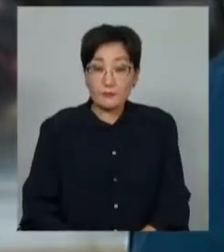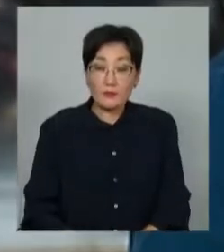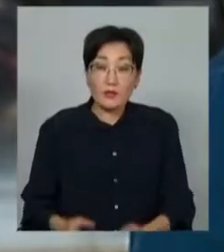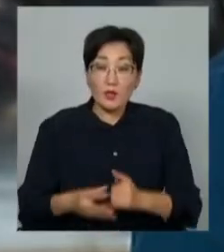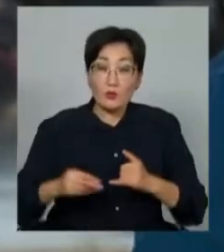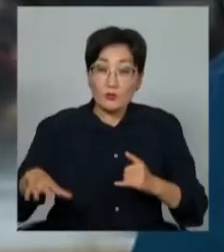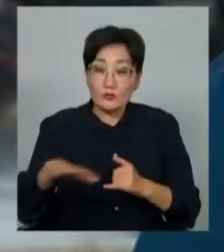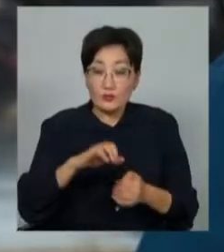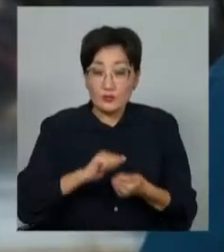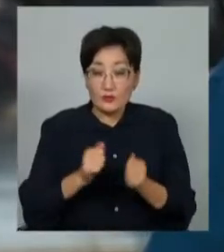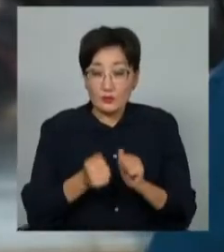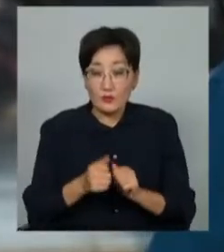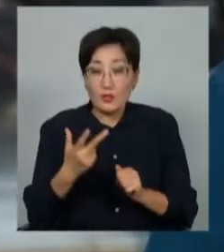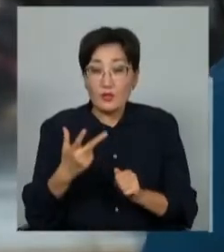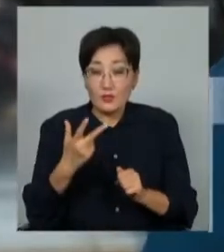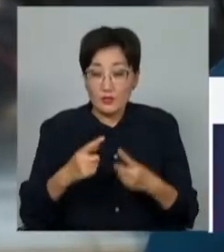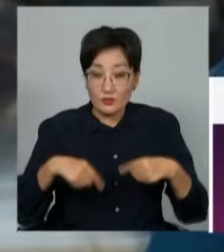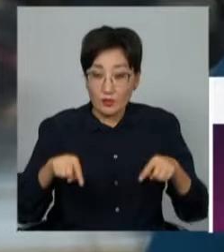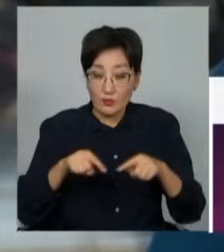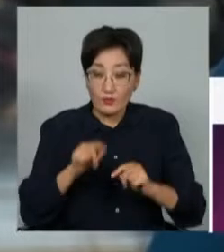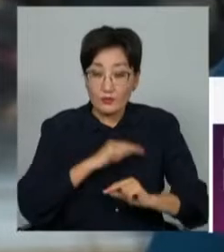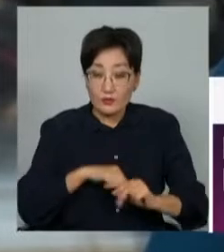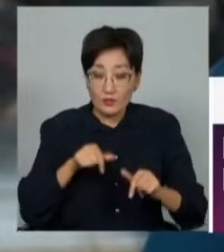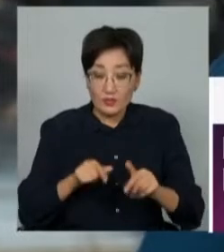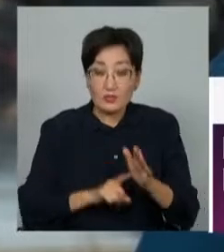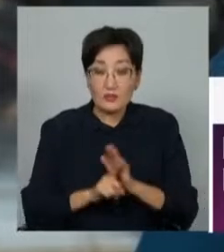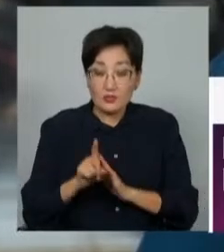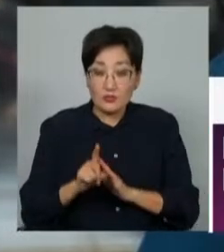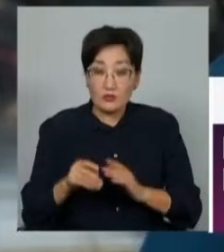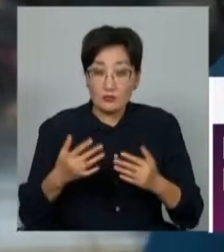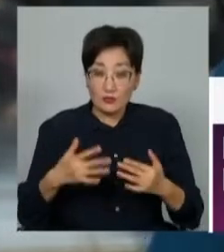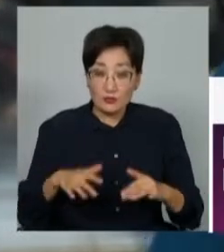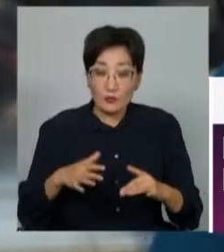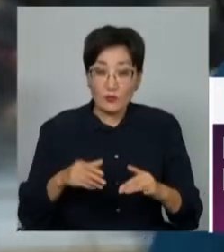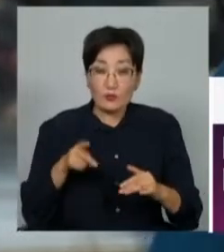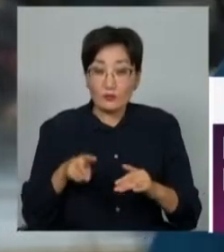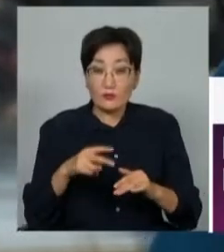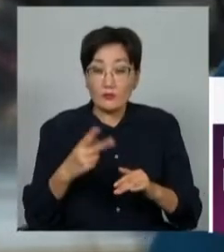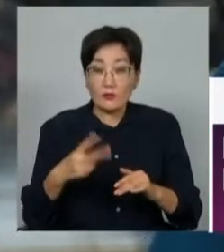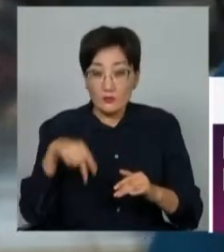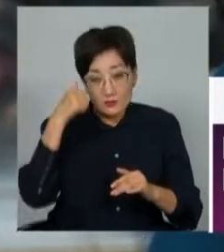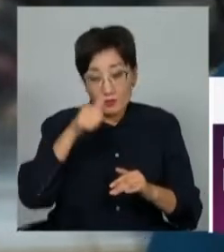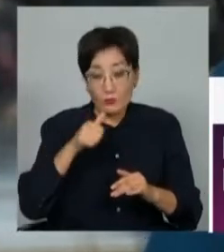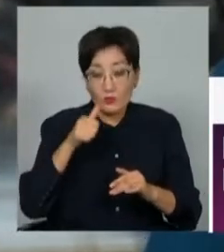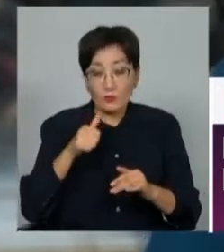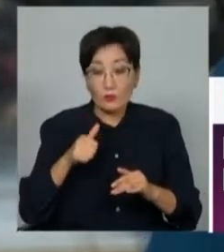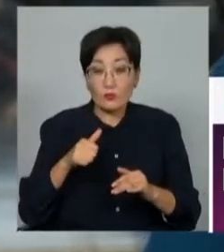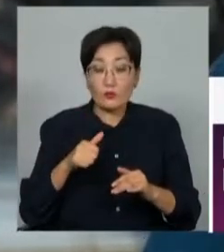Участок Алкаман, это третий пусковой комплекс. Работы здесь начаты в 2020 году.